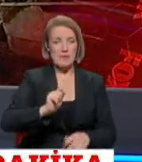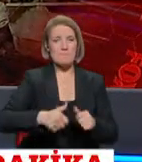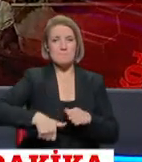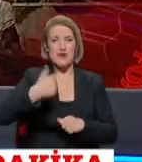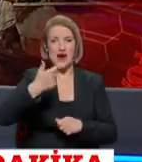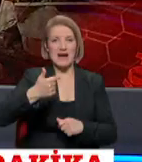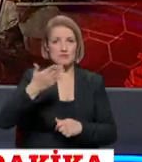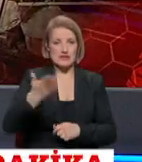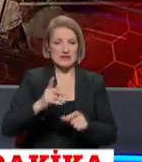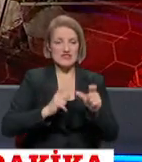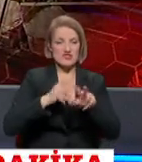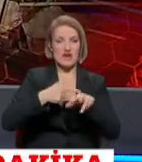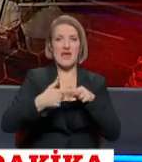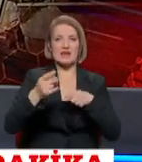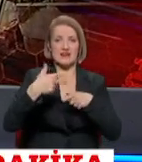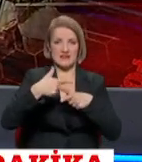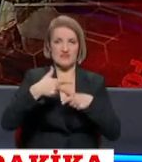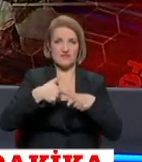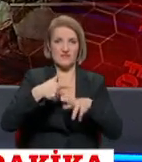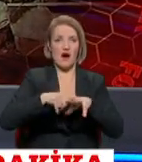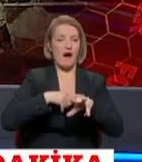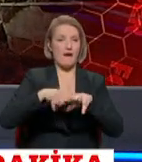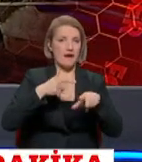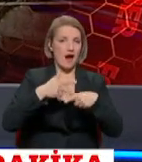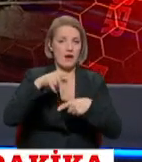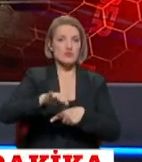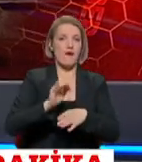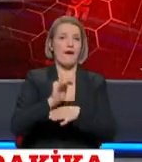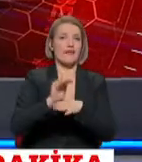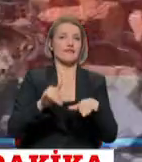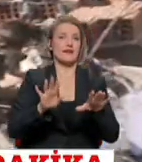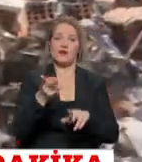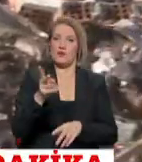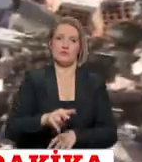başkan yardımcısı Şerif Ayaz da artık hayatta değil.